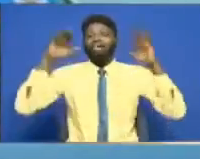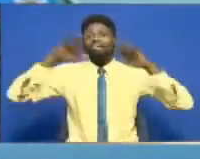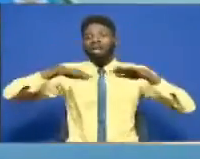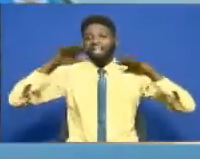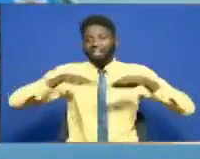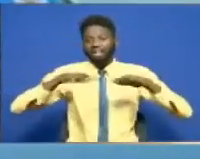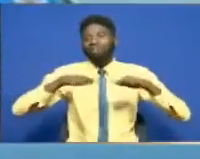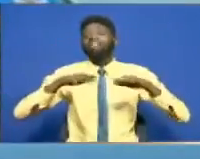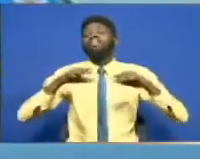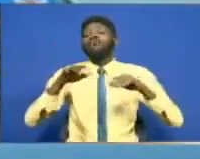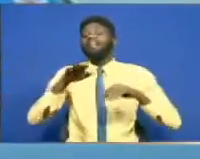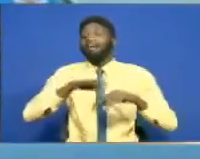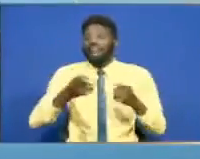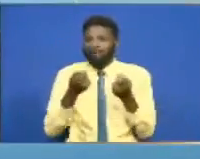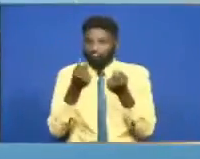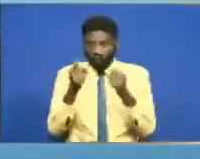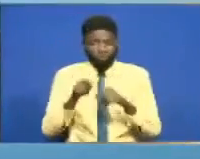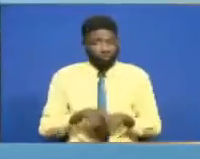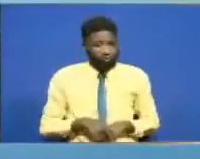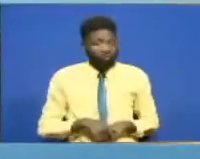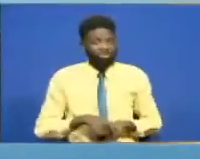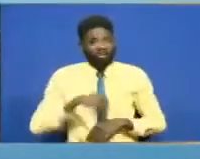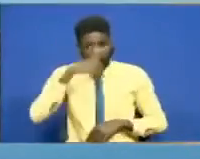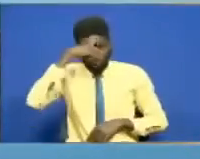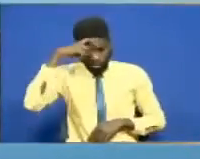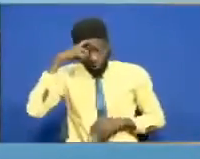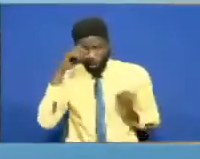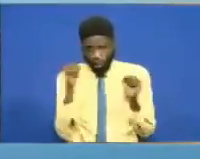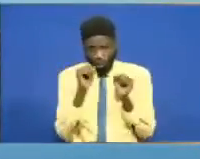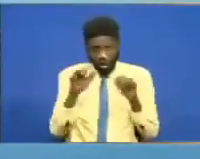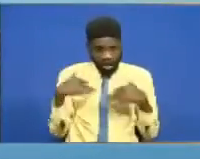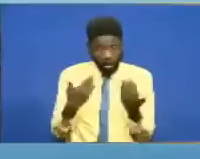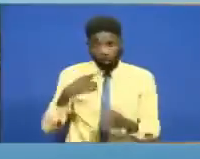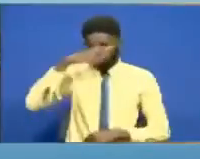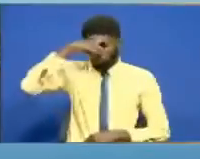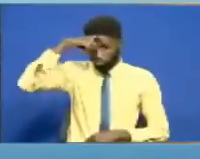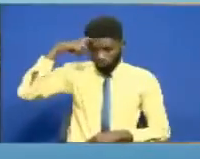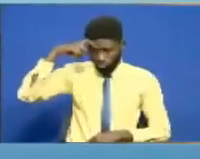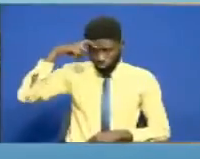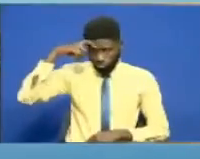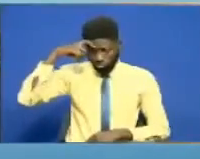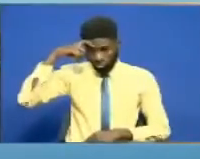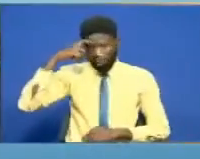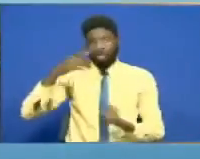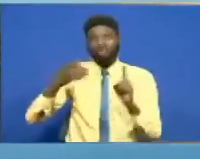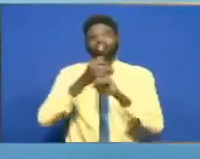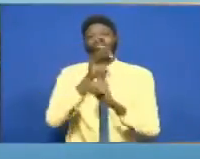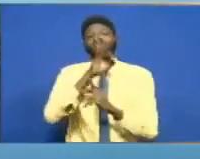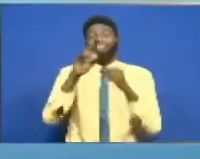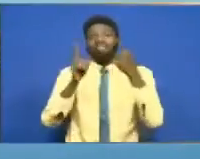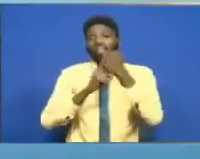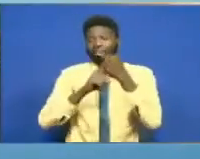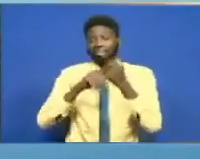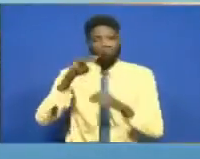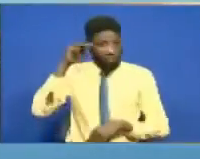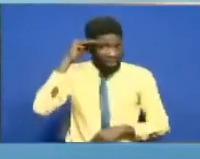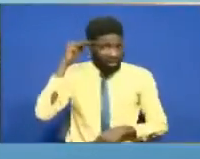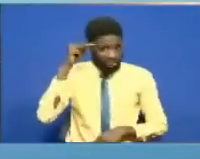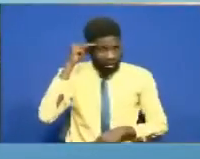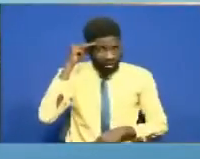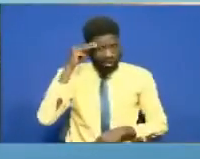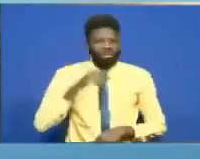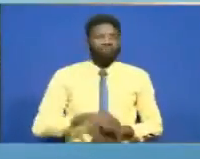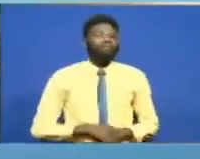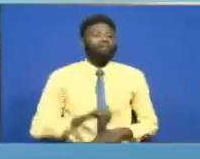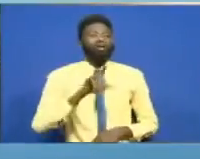chache. Na tukiangazia viwango vya joto ni kwamba joto litafikia nyuzi 36 katika maeneo ya Mandera. Maeneo